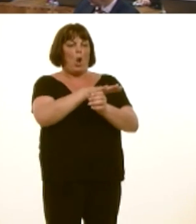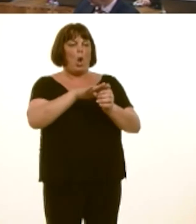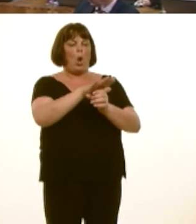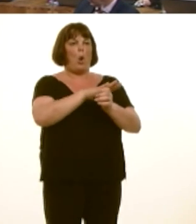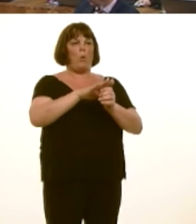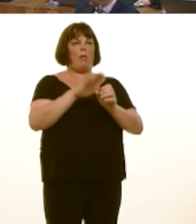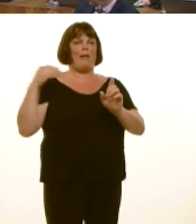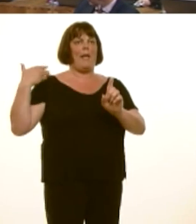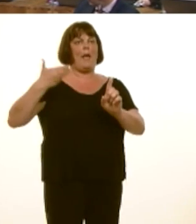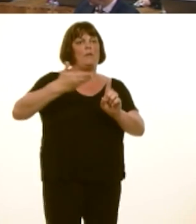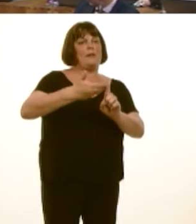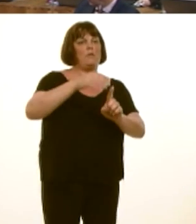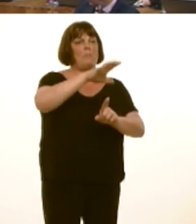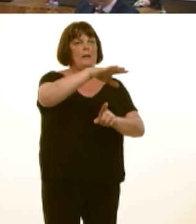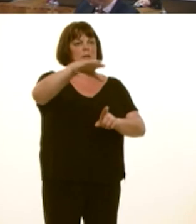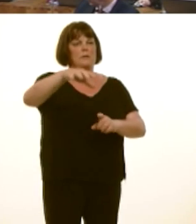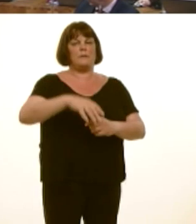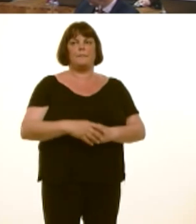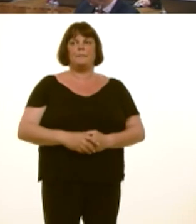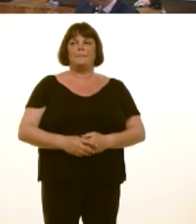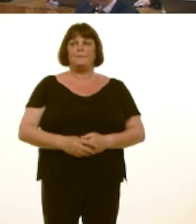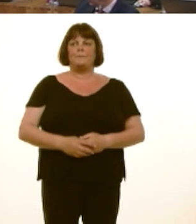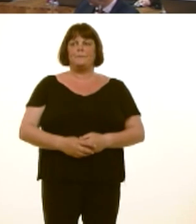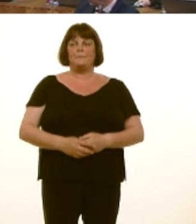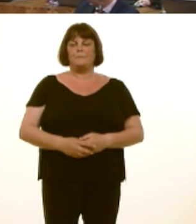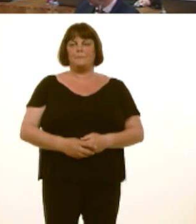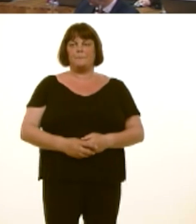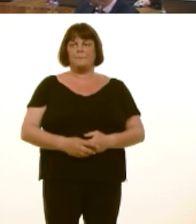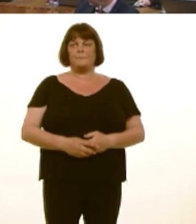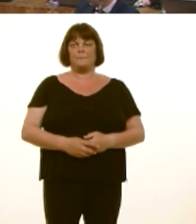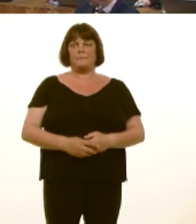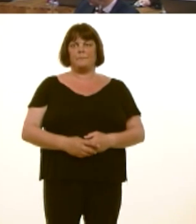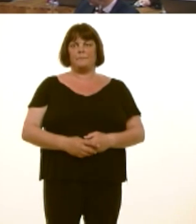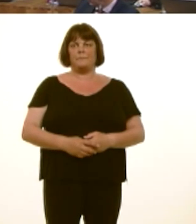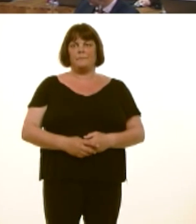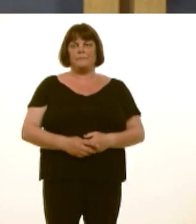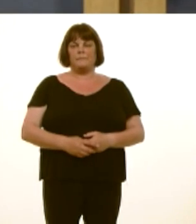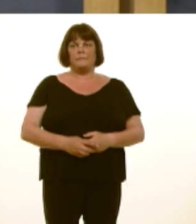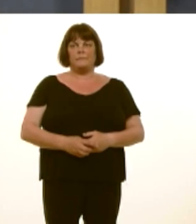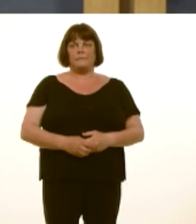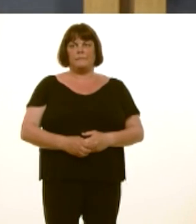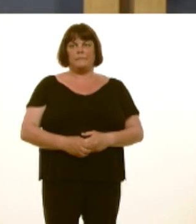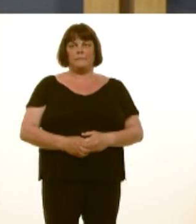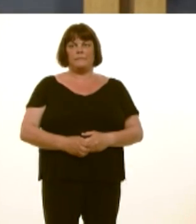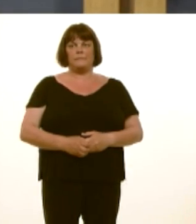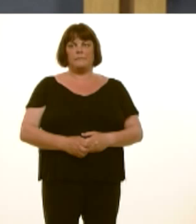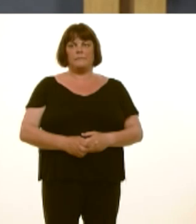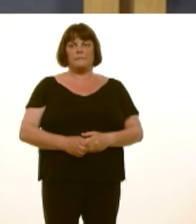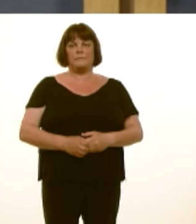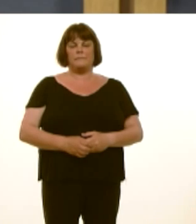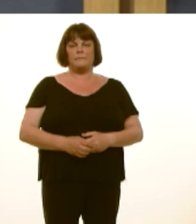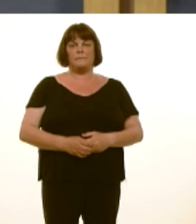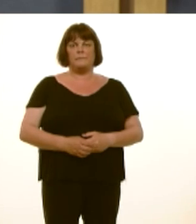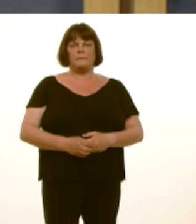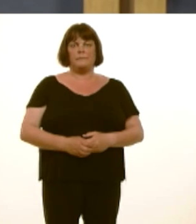Mae adeiladau hanesyddol fel tŷ Llanelli yn gallu drwy feddwl creadigol a chefnogaeth ariannol a'n cael ei